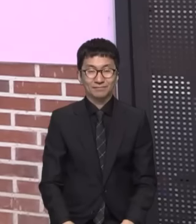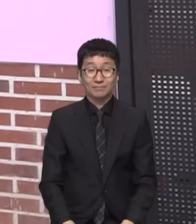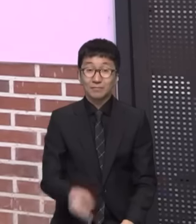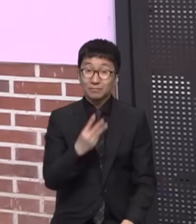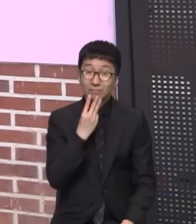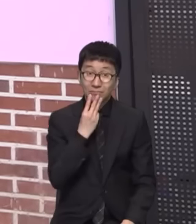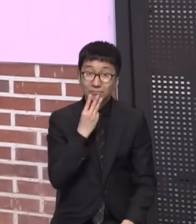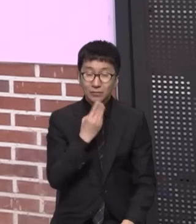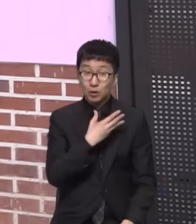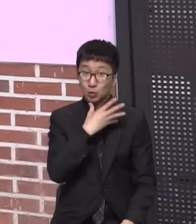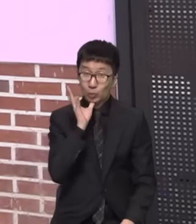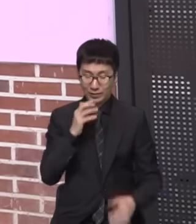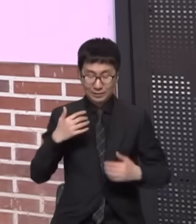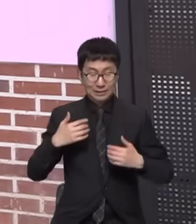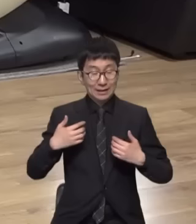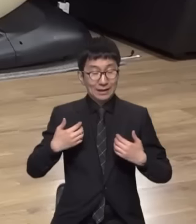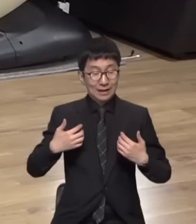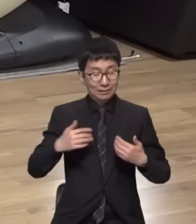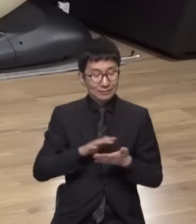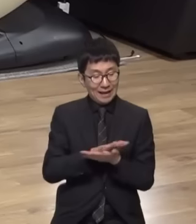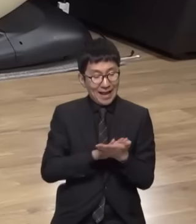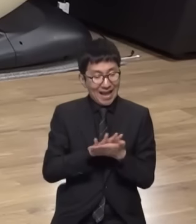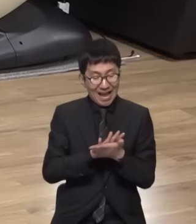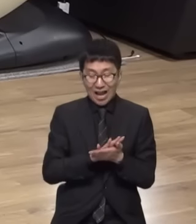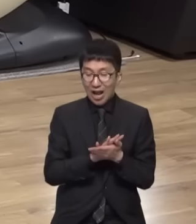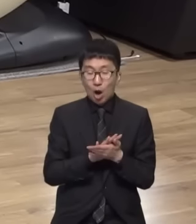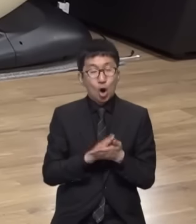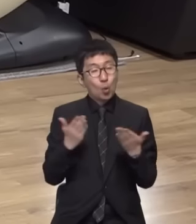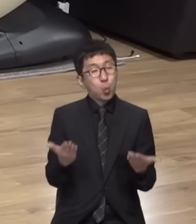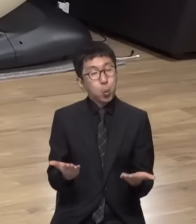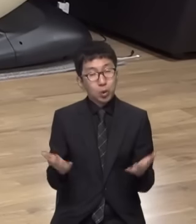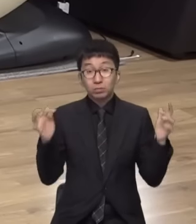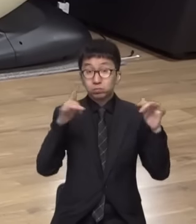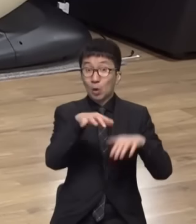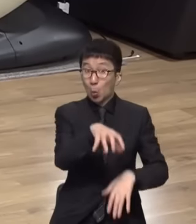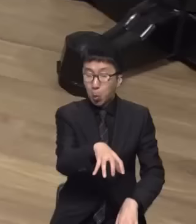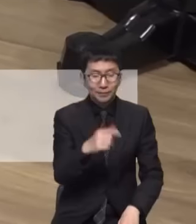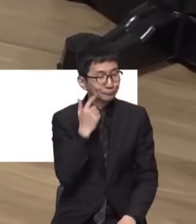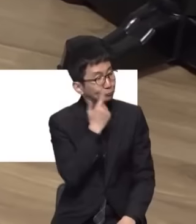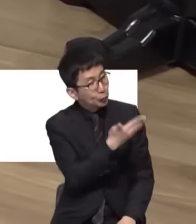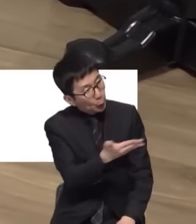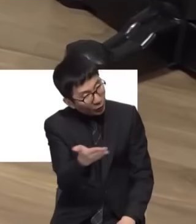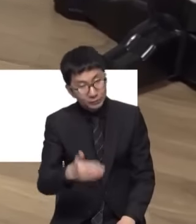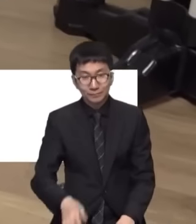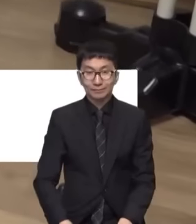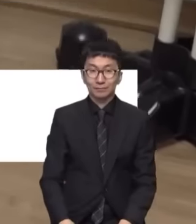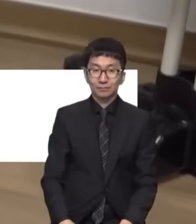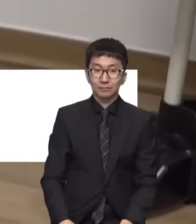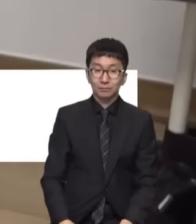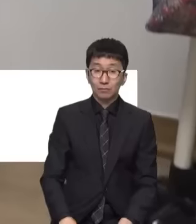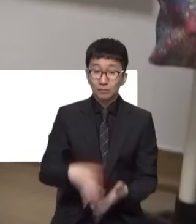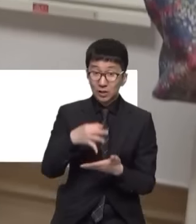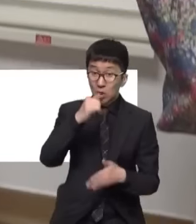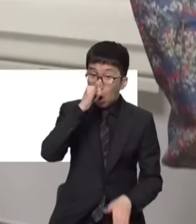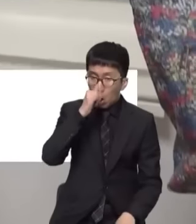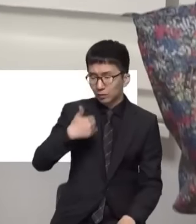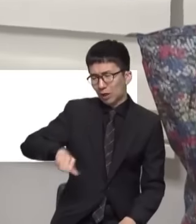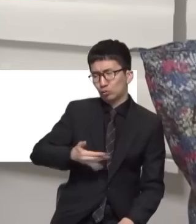서울에 한 노인정을 찾아가 재산 상속을 어떻게 할 생각인지 물었습니다 재산이 있으면은 그래도